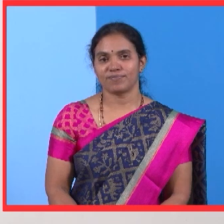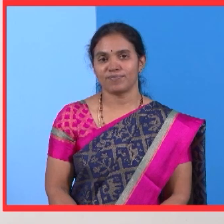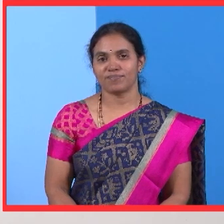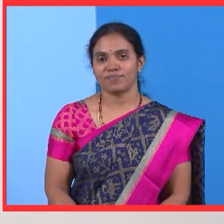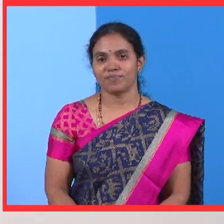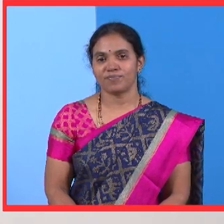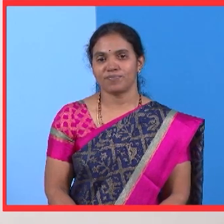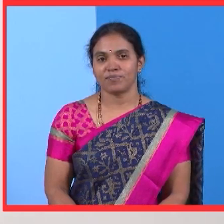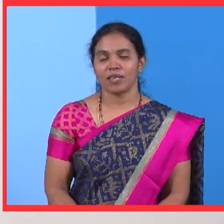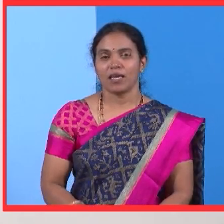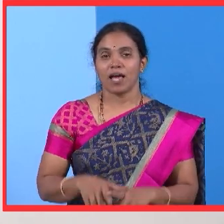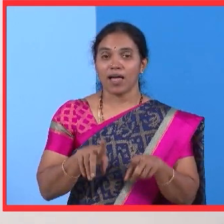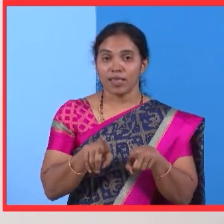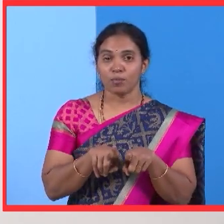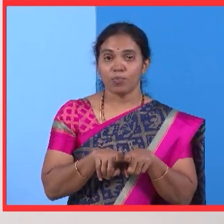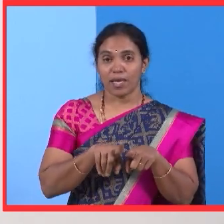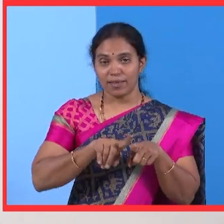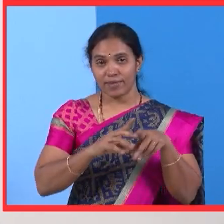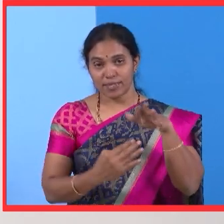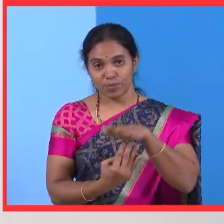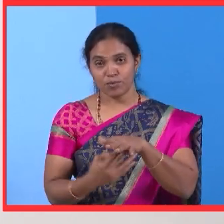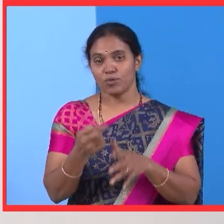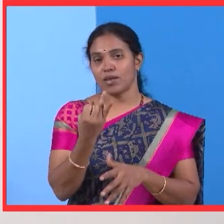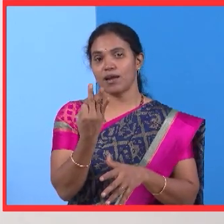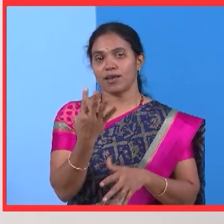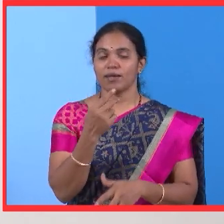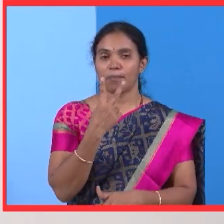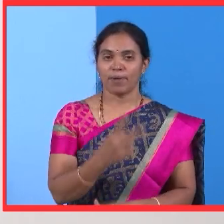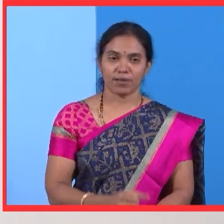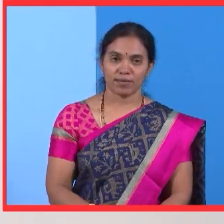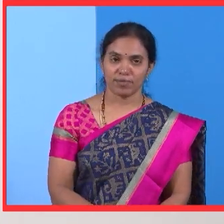ஒரு முக்கோணத்தின் பக்கங்களின் நடுப்புள்ளிகள் ரெண்டு கமா நாலு